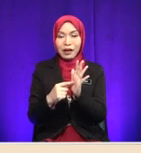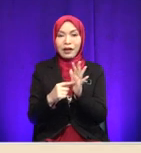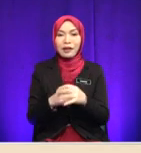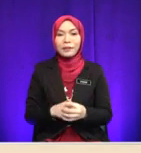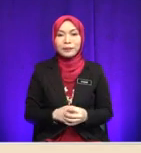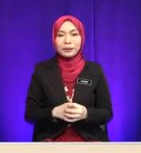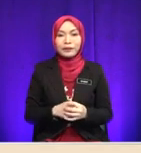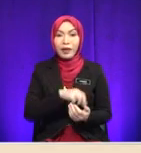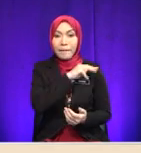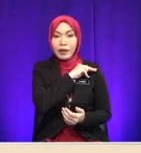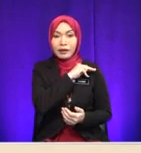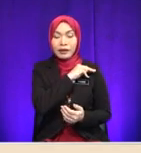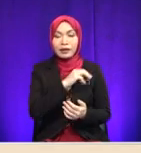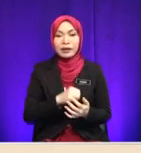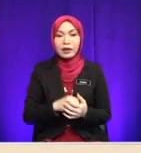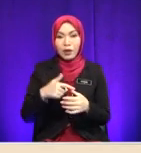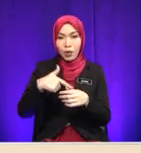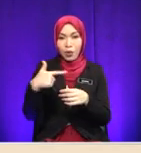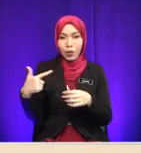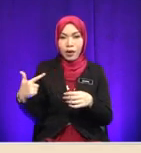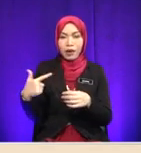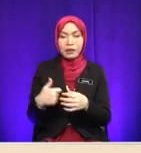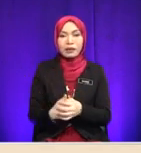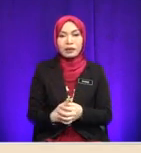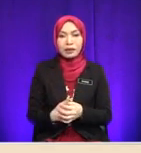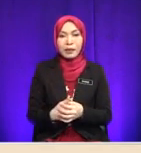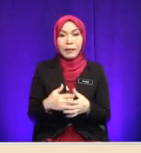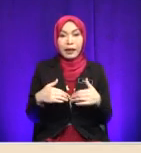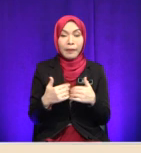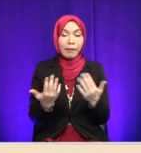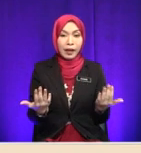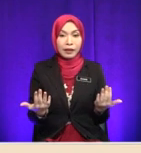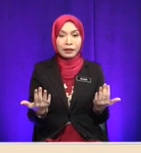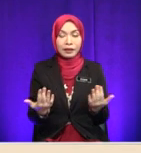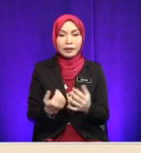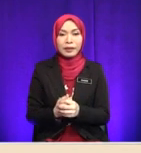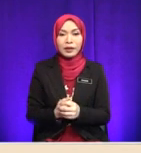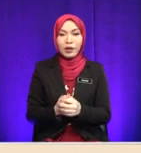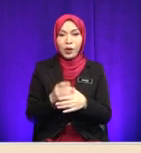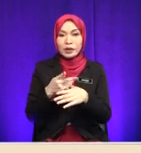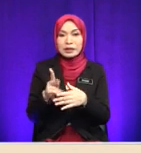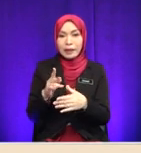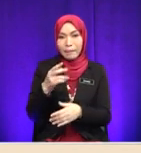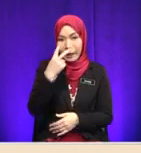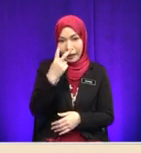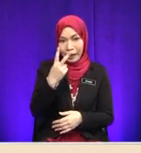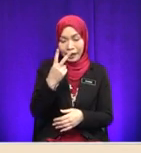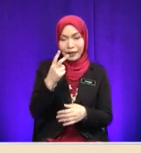Abdullah bertemu Duta Khas Jepun berkongsi pandangan mengenai Myanmar. Dan juga Perdana Menteri